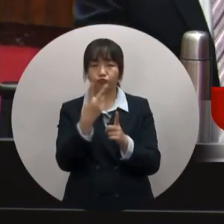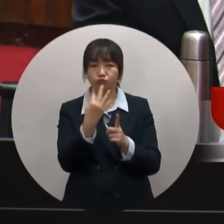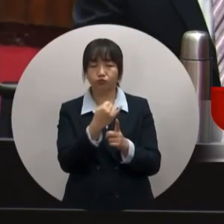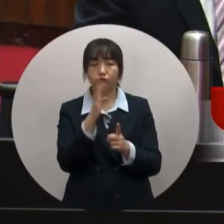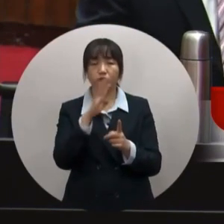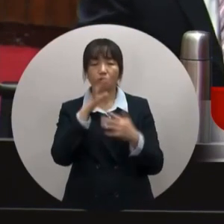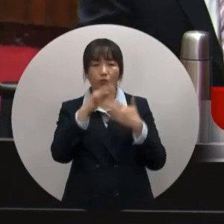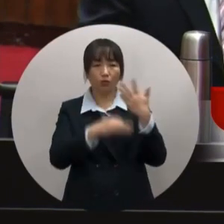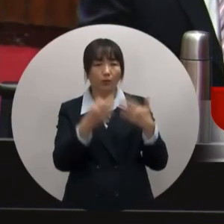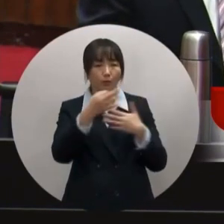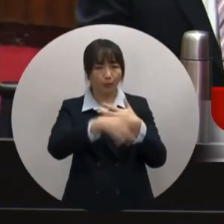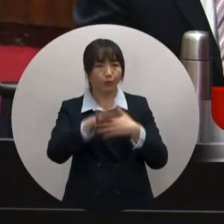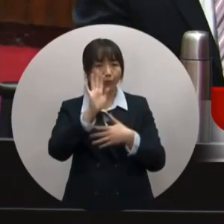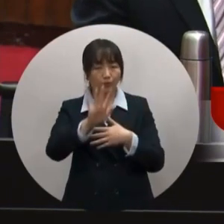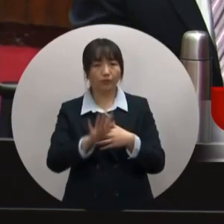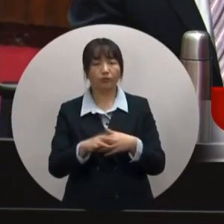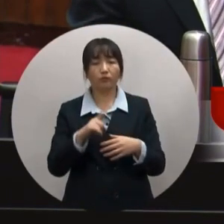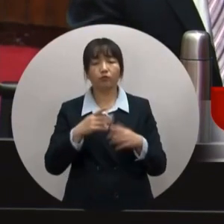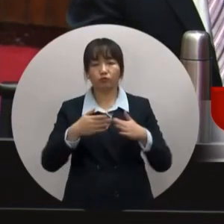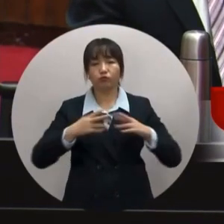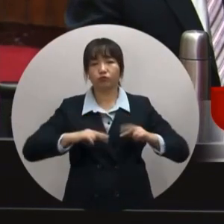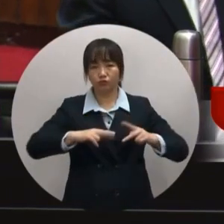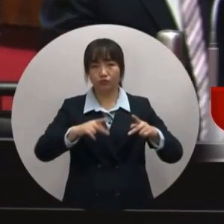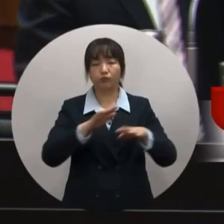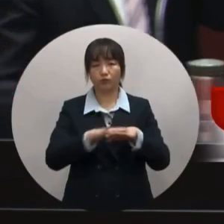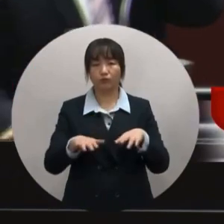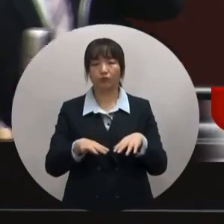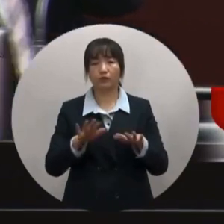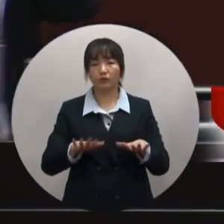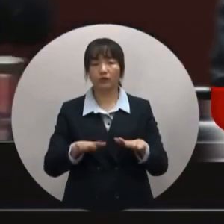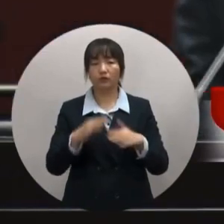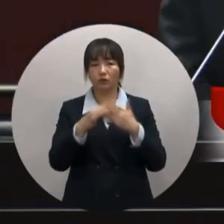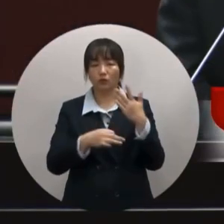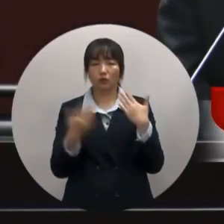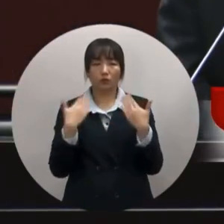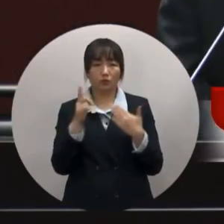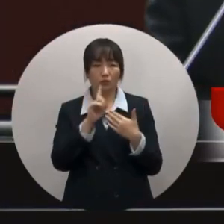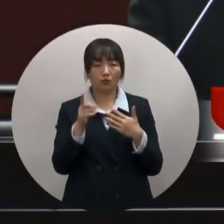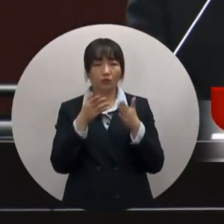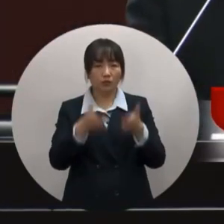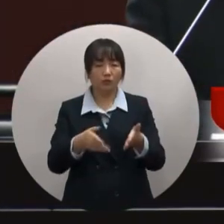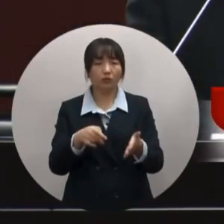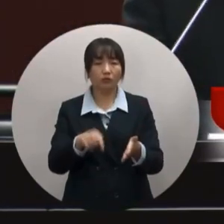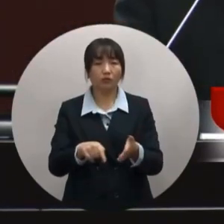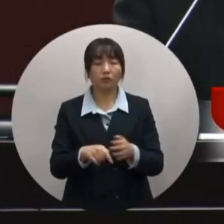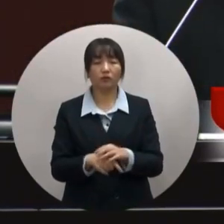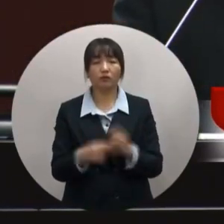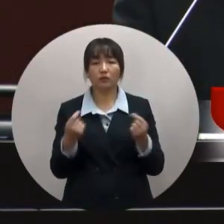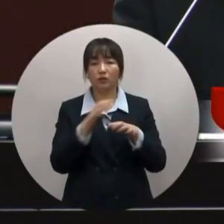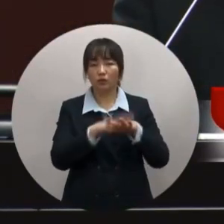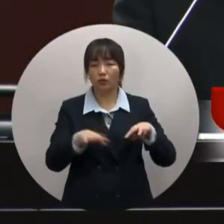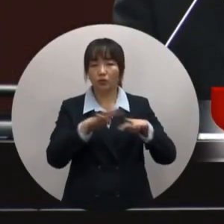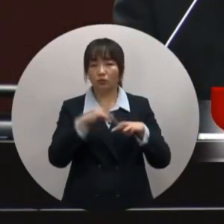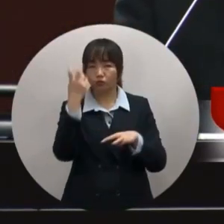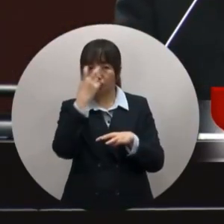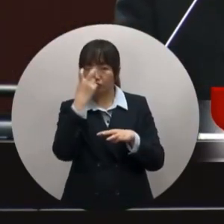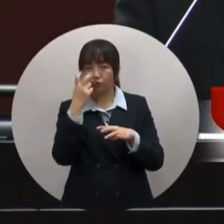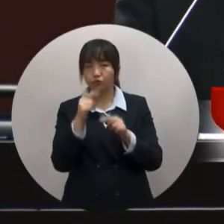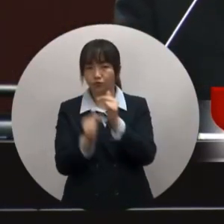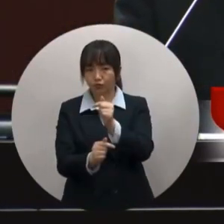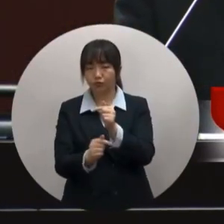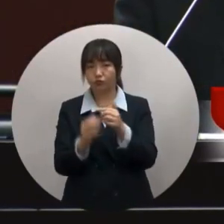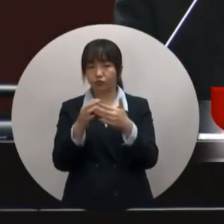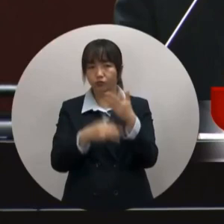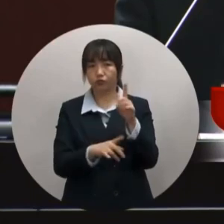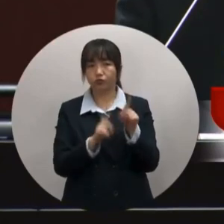我們的規範有不足我們就修改目前我們是有很清楚正在這一些安全檢測的基